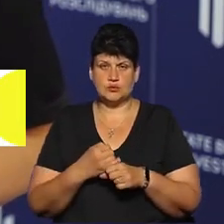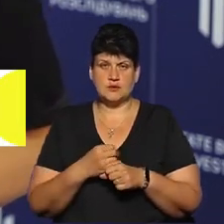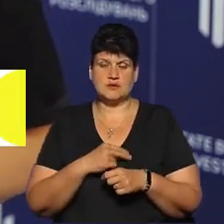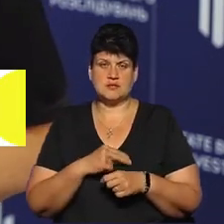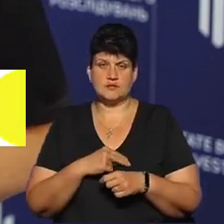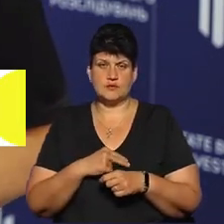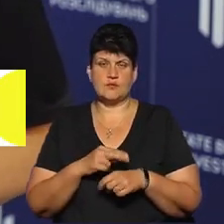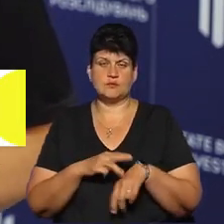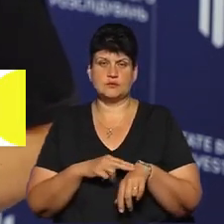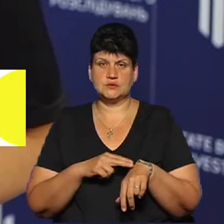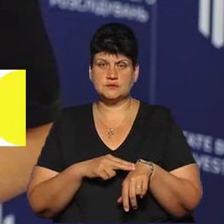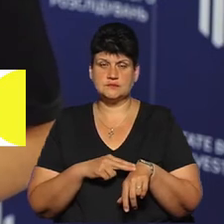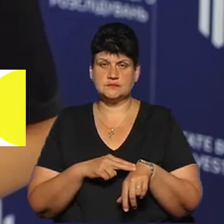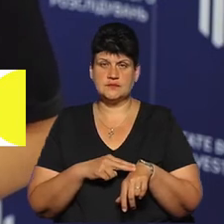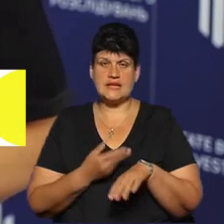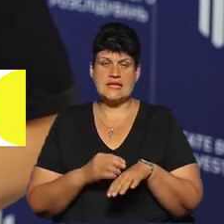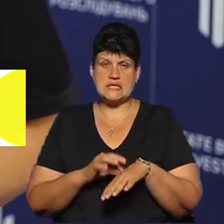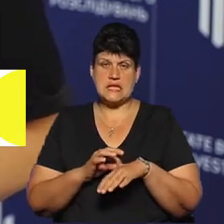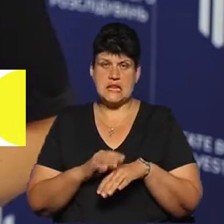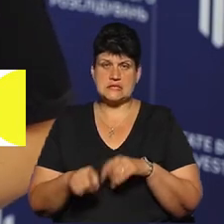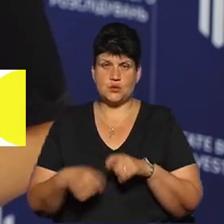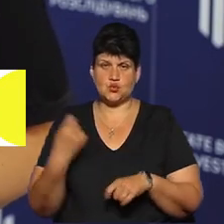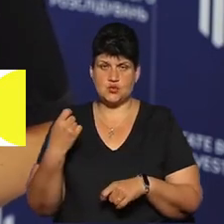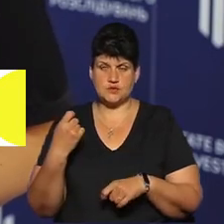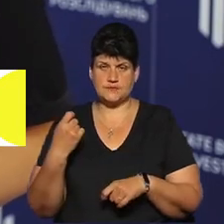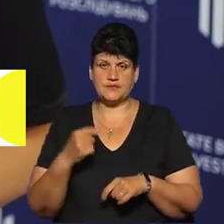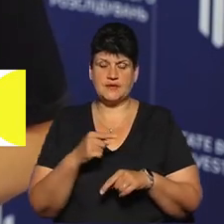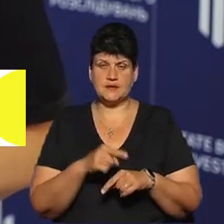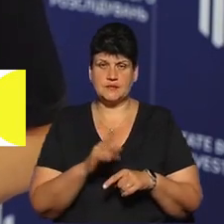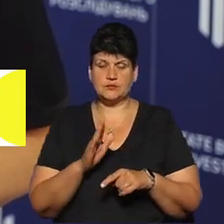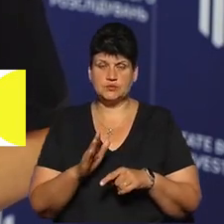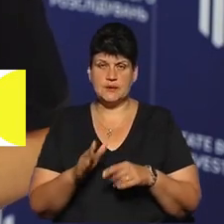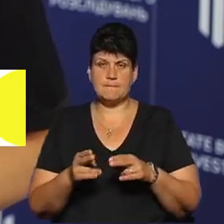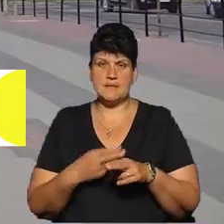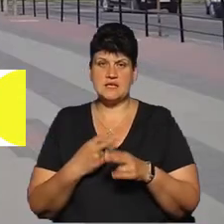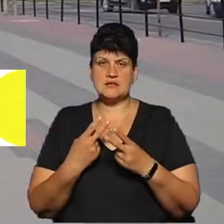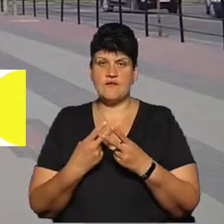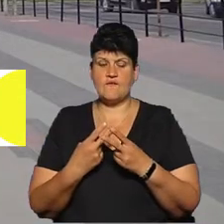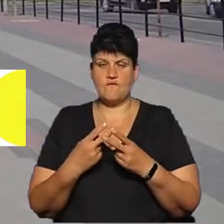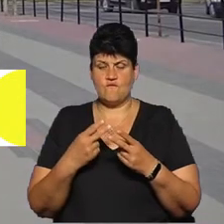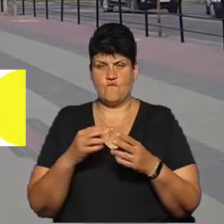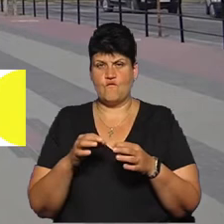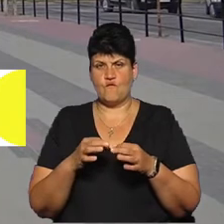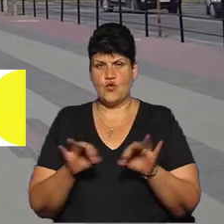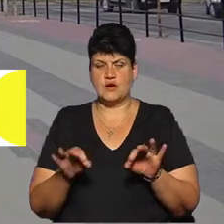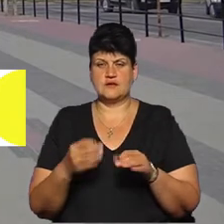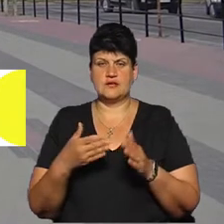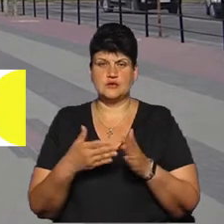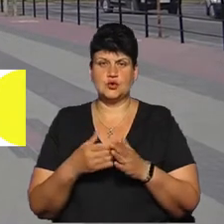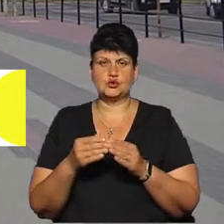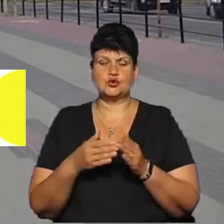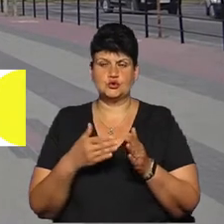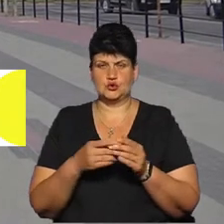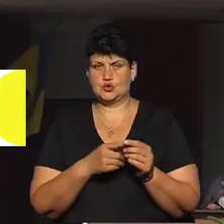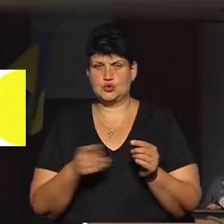правоохоронного органу тілесних ушкоджень. Їм загрожує позбавлення волі на строк до 10 років. Нагадаю про затримання. Підозрюваного